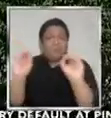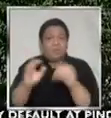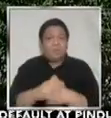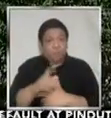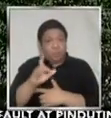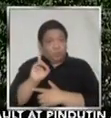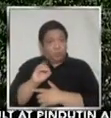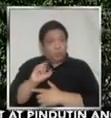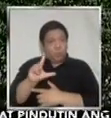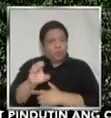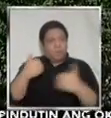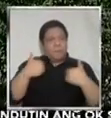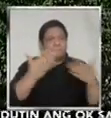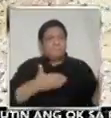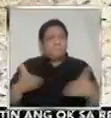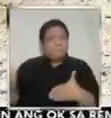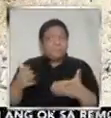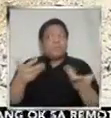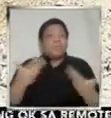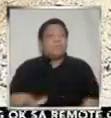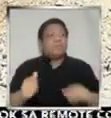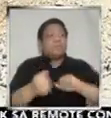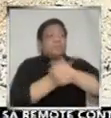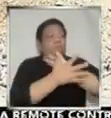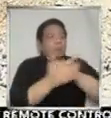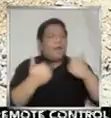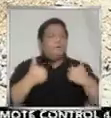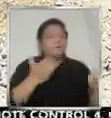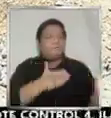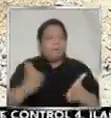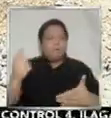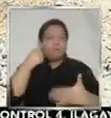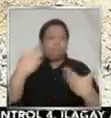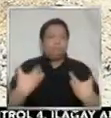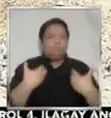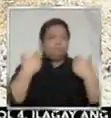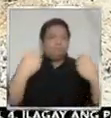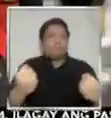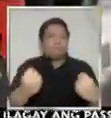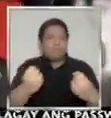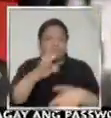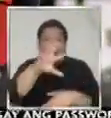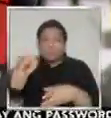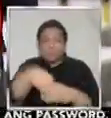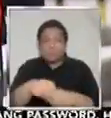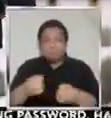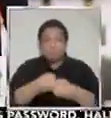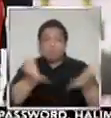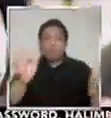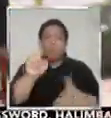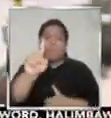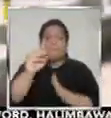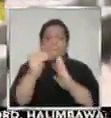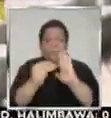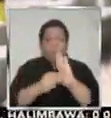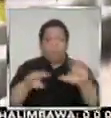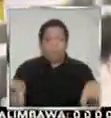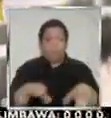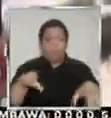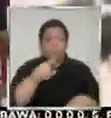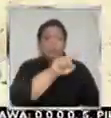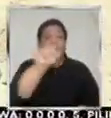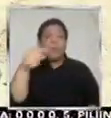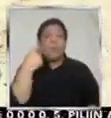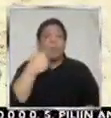inilatag na silang post-COVID recovery plan. Kabilang na rito ang pagbibigay ng 1,000,000 trabaho para sa mga nawala ng trabaho dahil